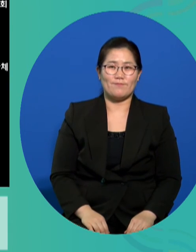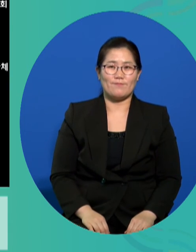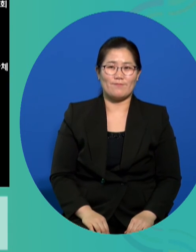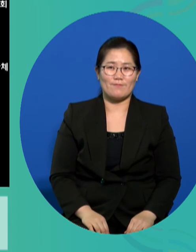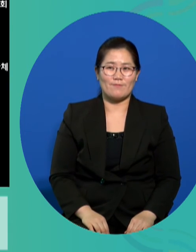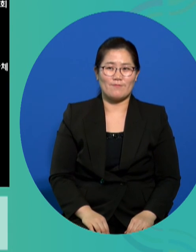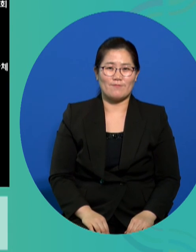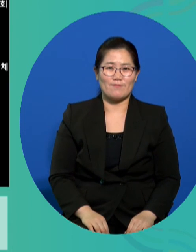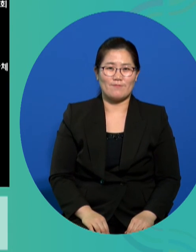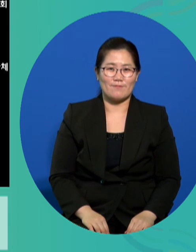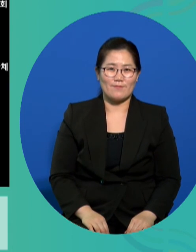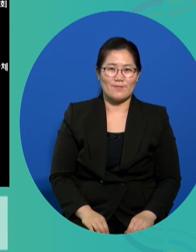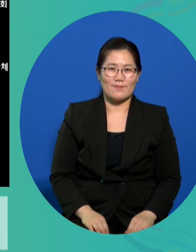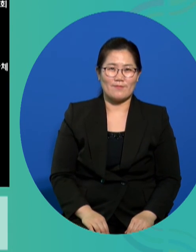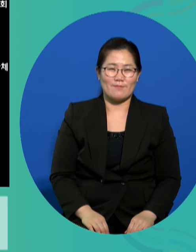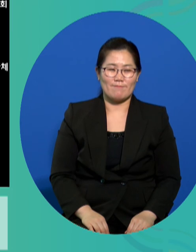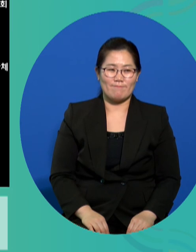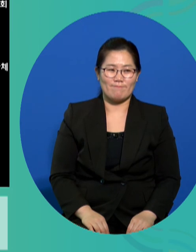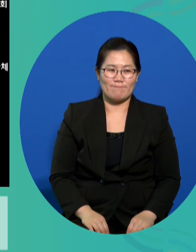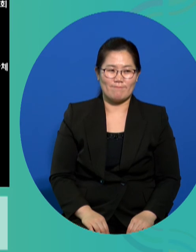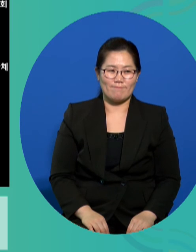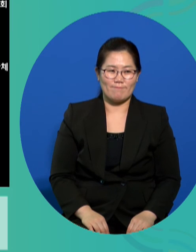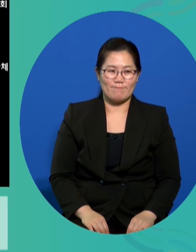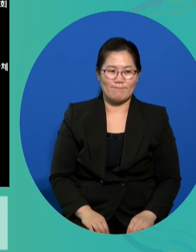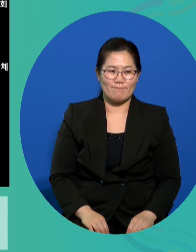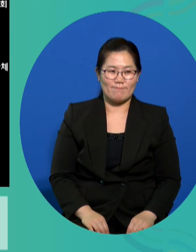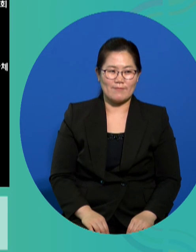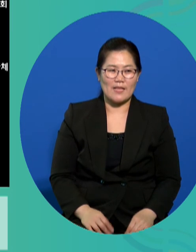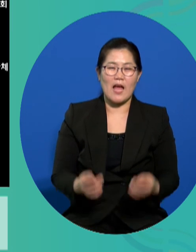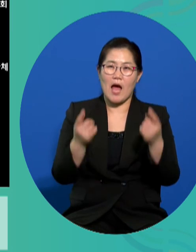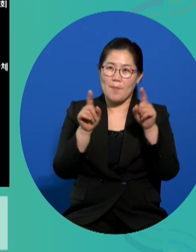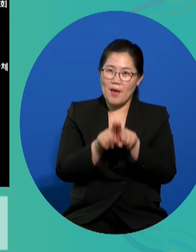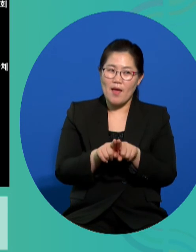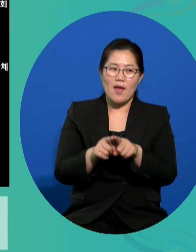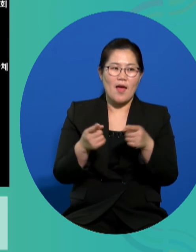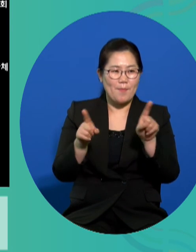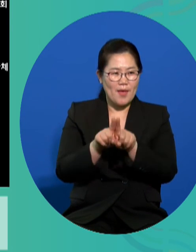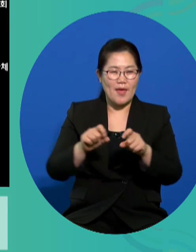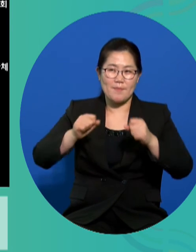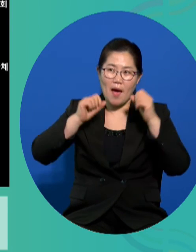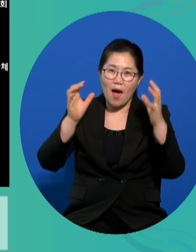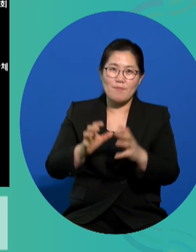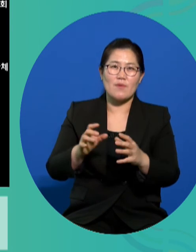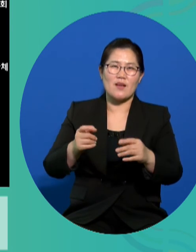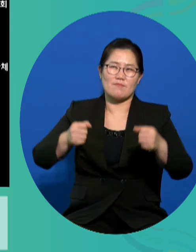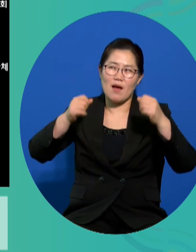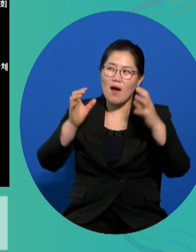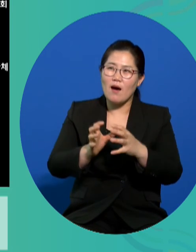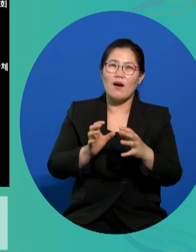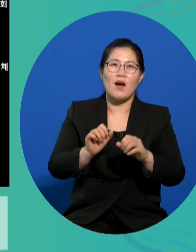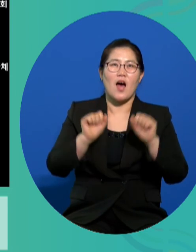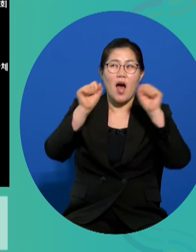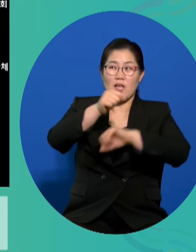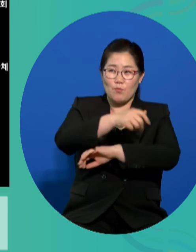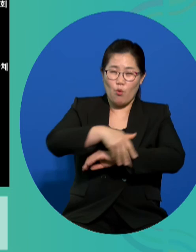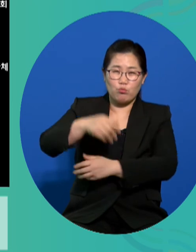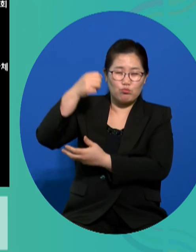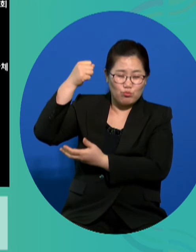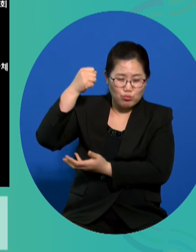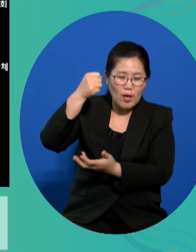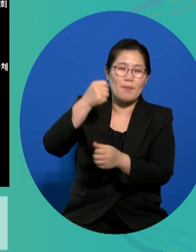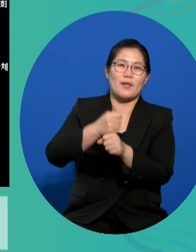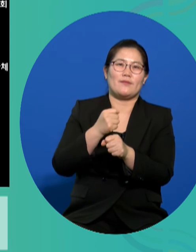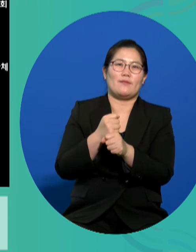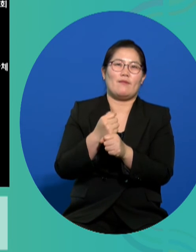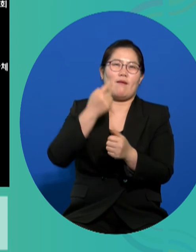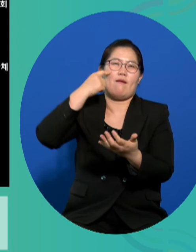있습니다. 스포츠와 관련된 기관들이 같이 협력 체제를 구축해서 스포츠 유산을 발굴하고